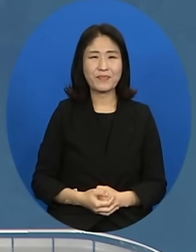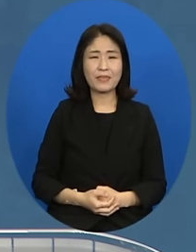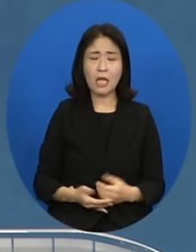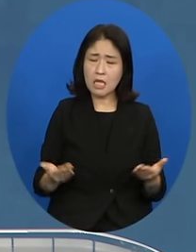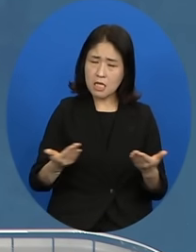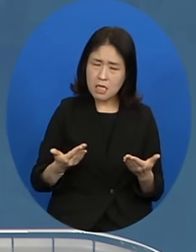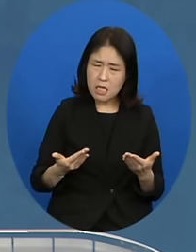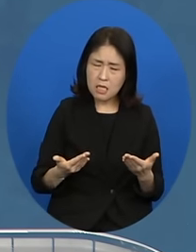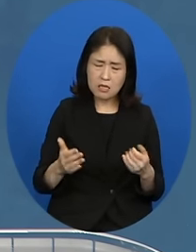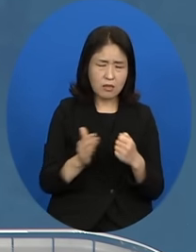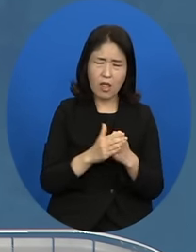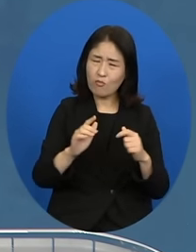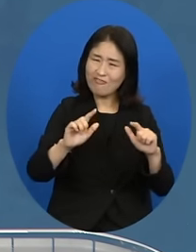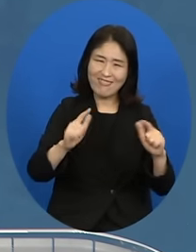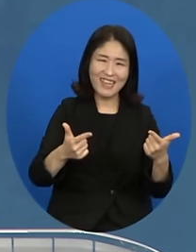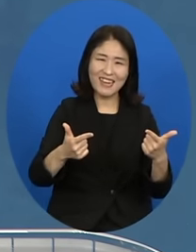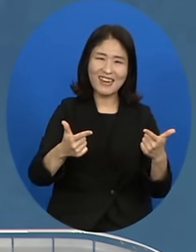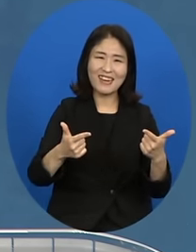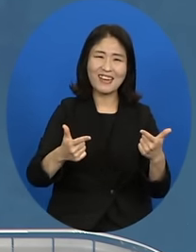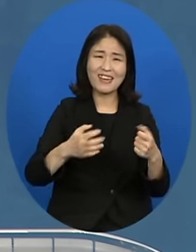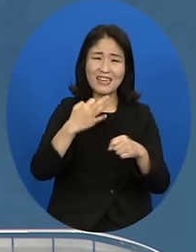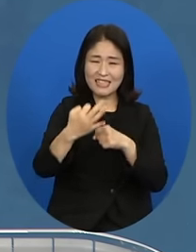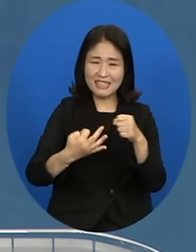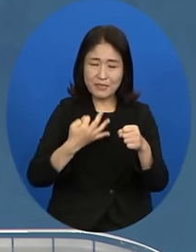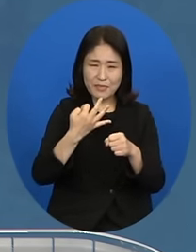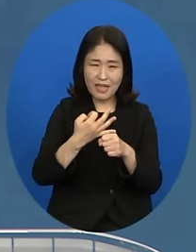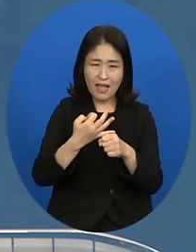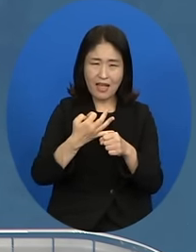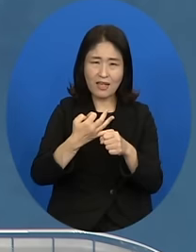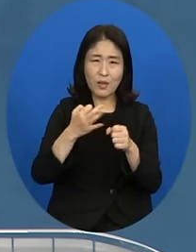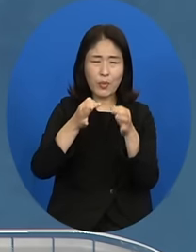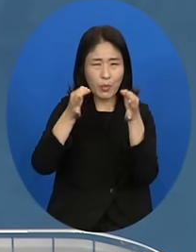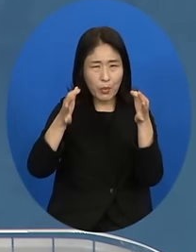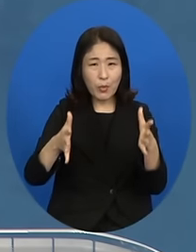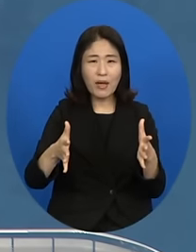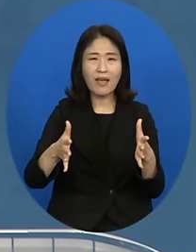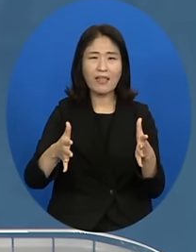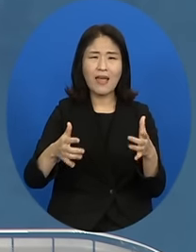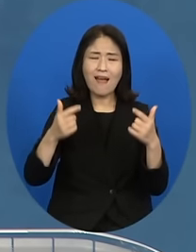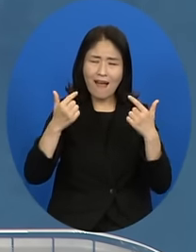때문이 아닙니다. 지난 14년 동안 매해